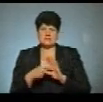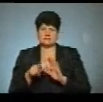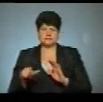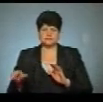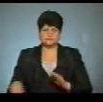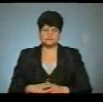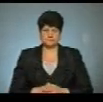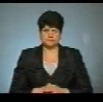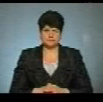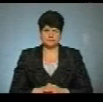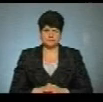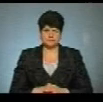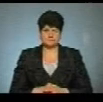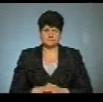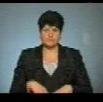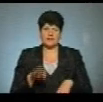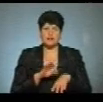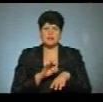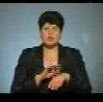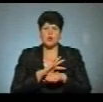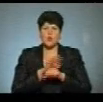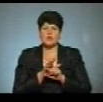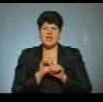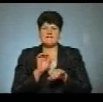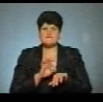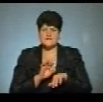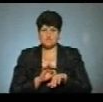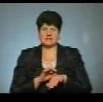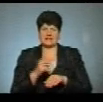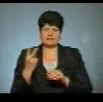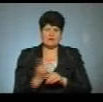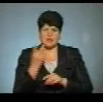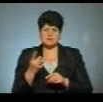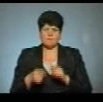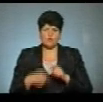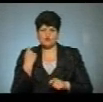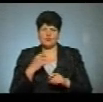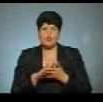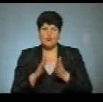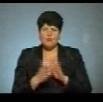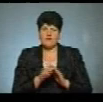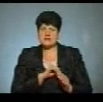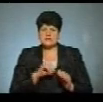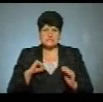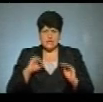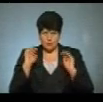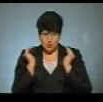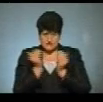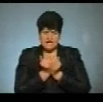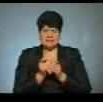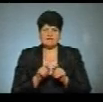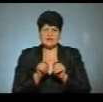пацієнтів. На хворого на коронавірус тернополянина, який двічі порушив умови самоізоляції, поліцейські відкрили